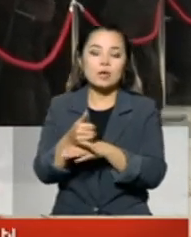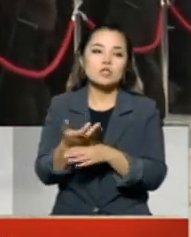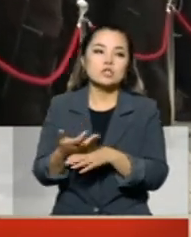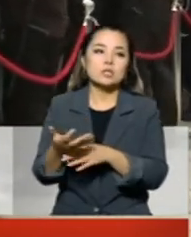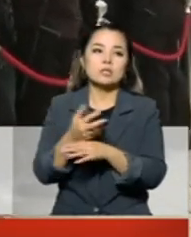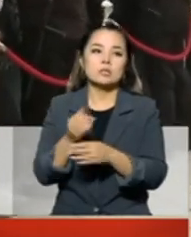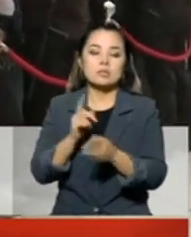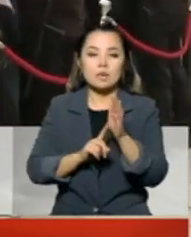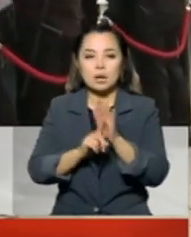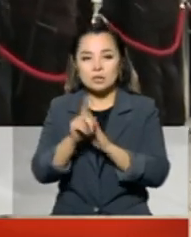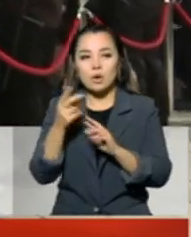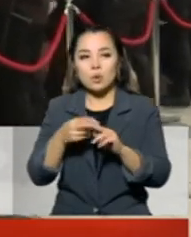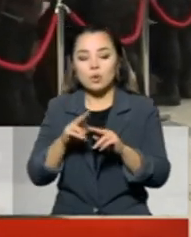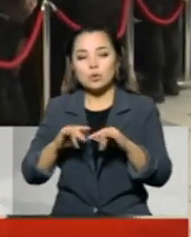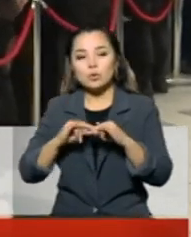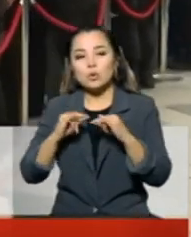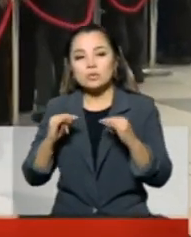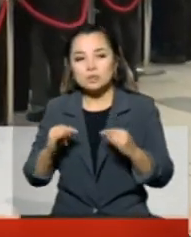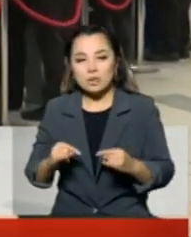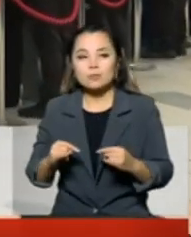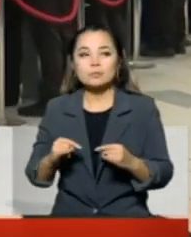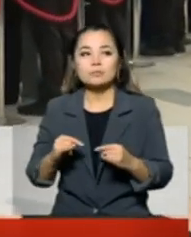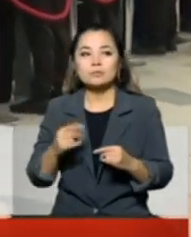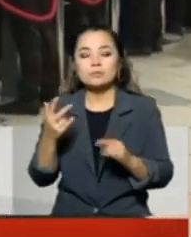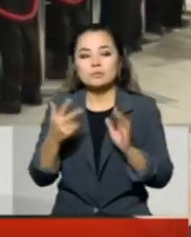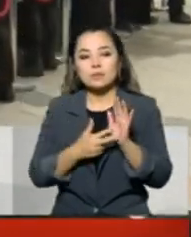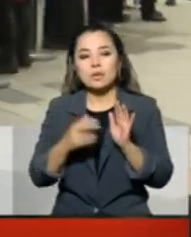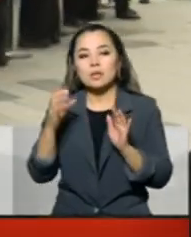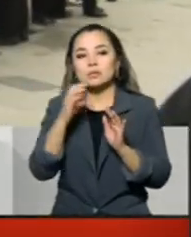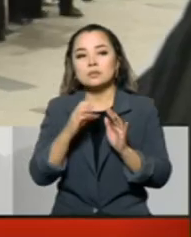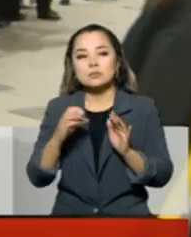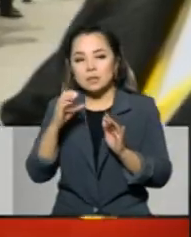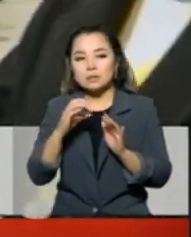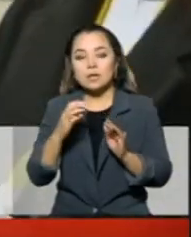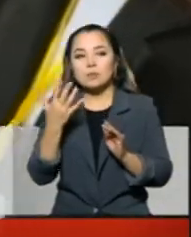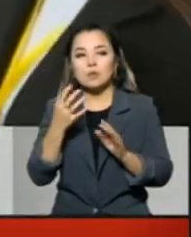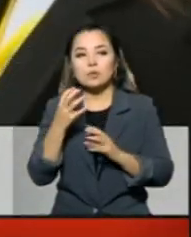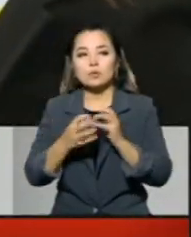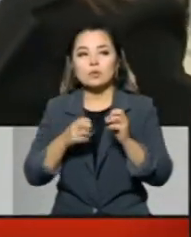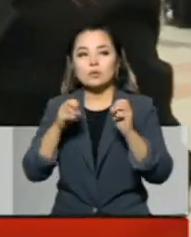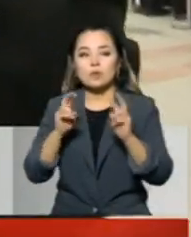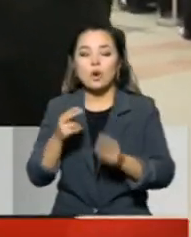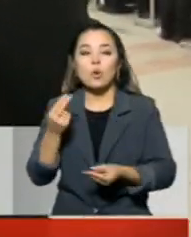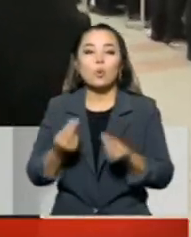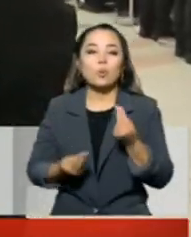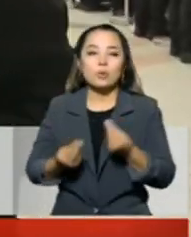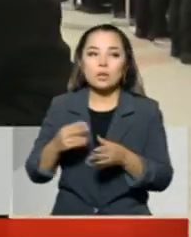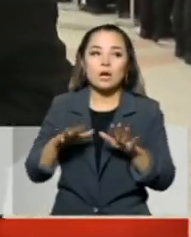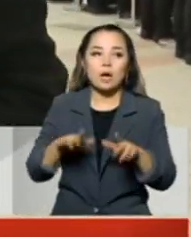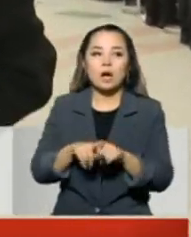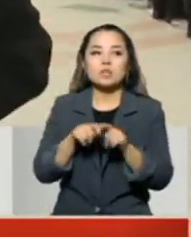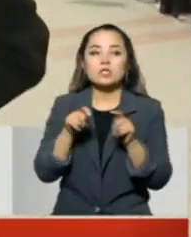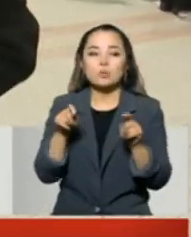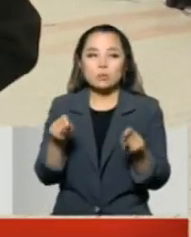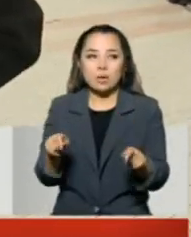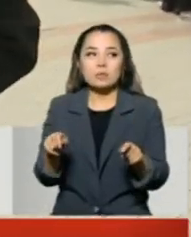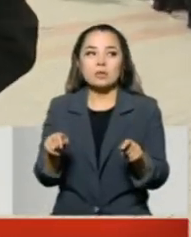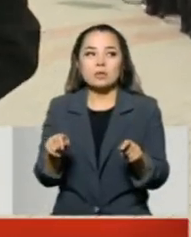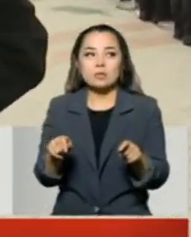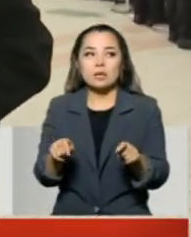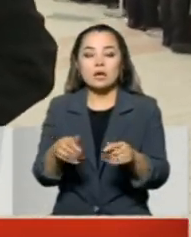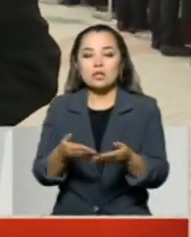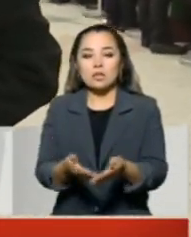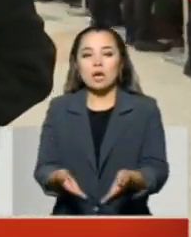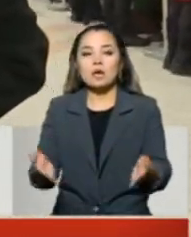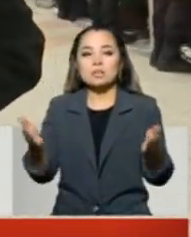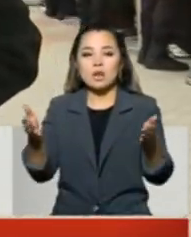жинақтап жатырмыз. Ол торсықтар 8-ші қыркүйек күні 5-ші дүниежүзілік ойындарының ашылуында